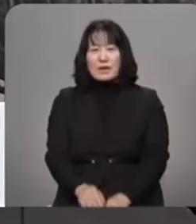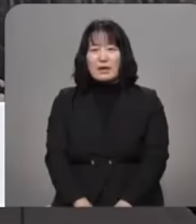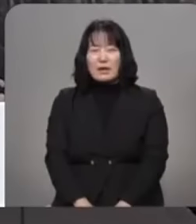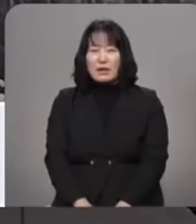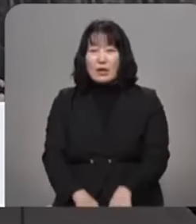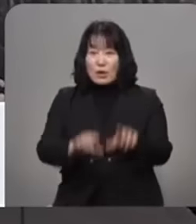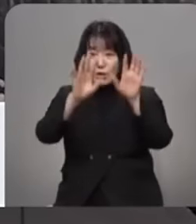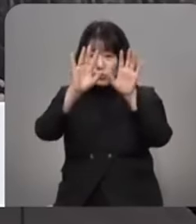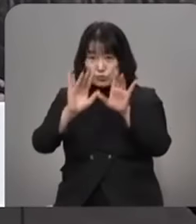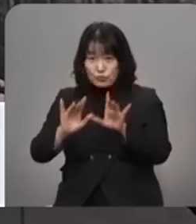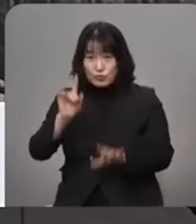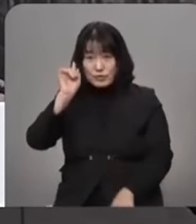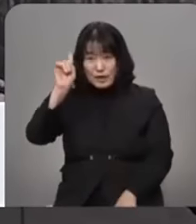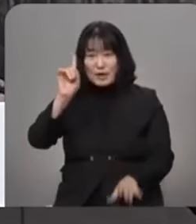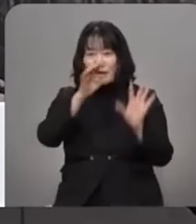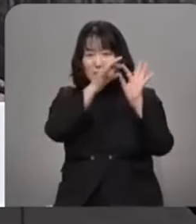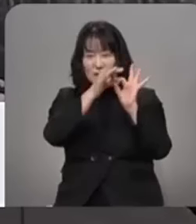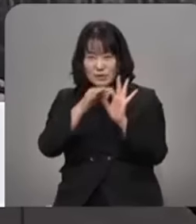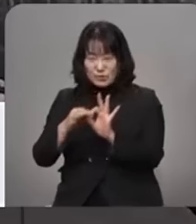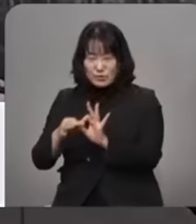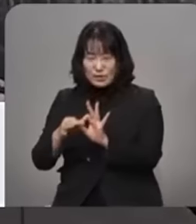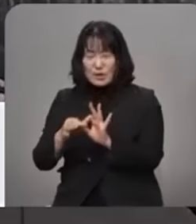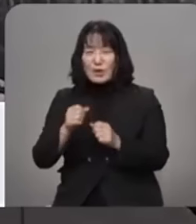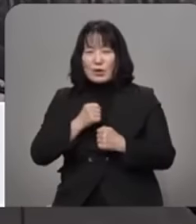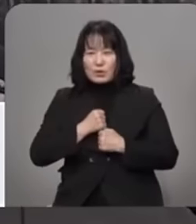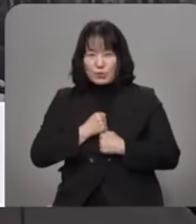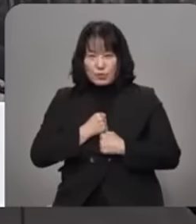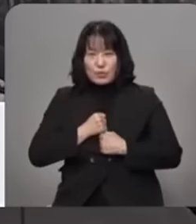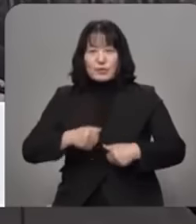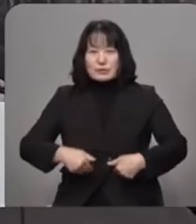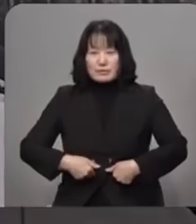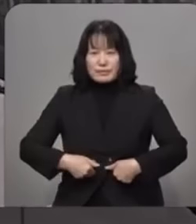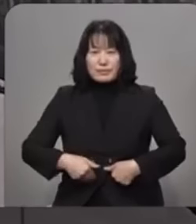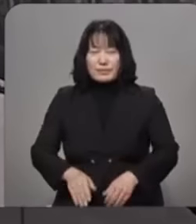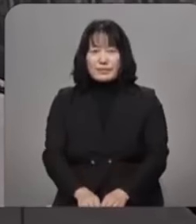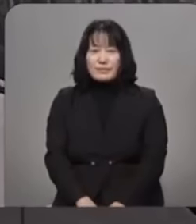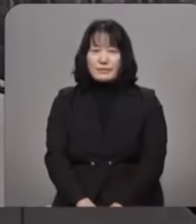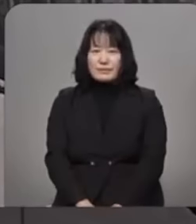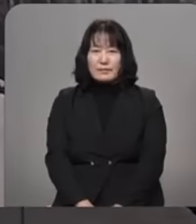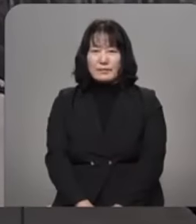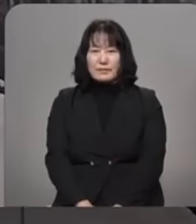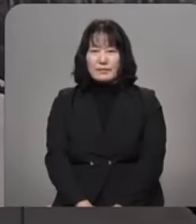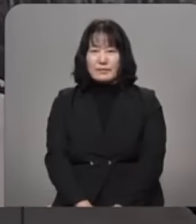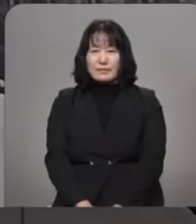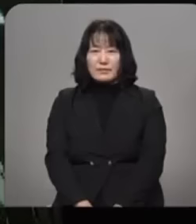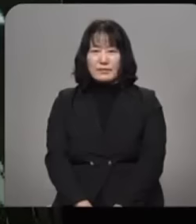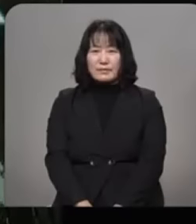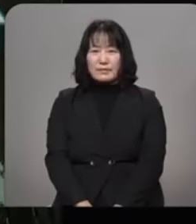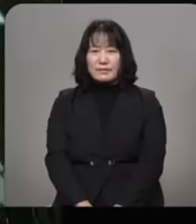눈은 내일까지 이어질 것으로 전망돼 각별한 주의가 필요합니다 이진 기자의 보도입니다